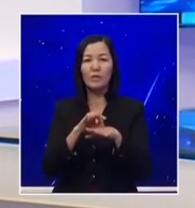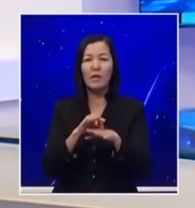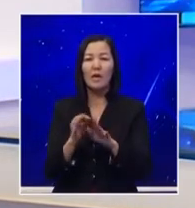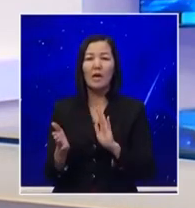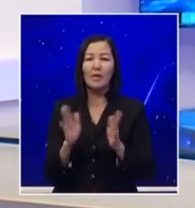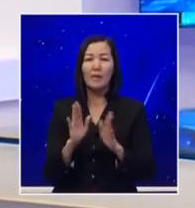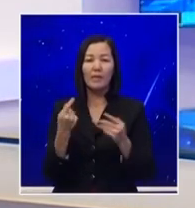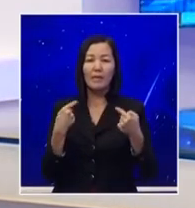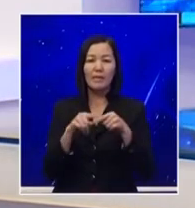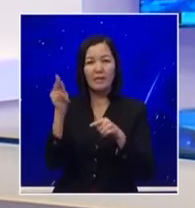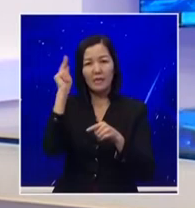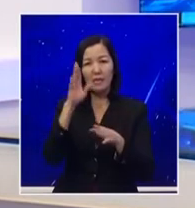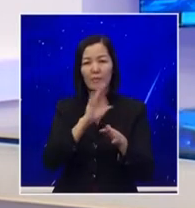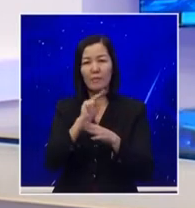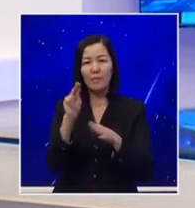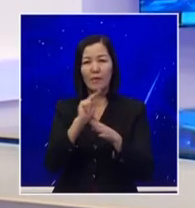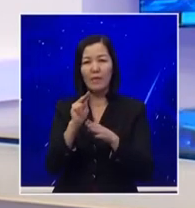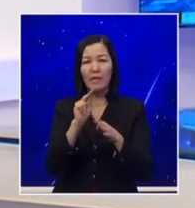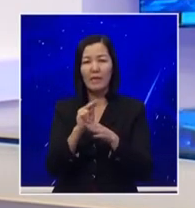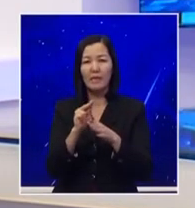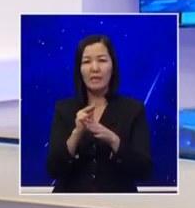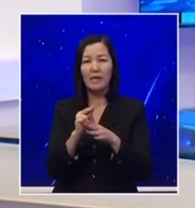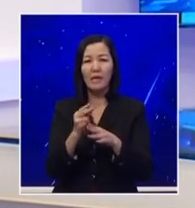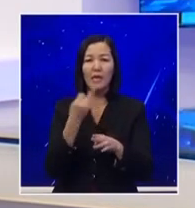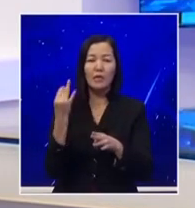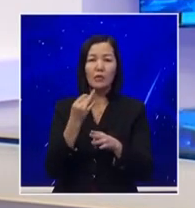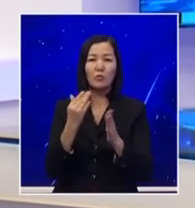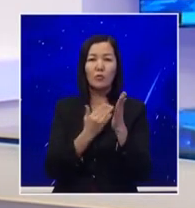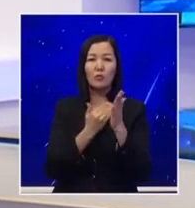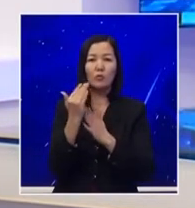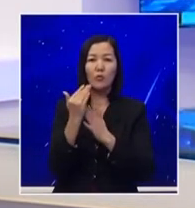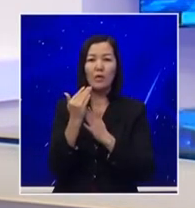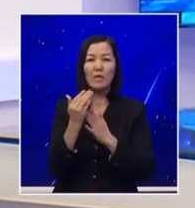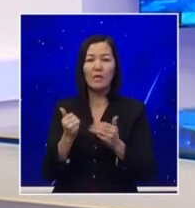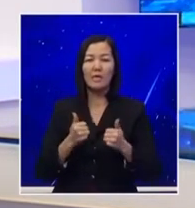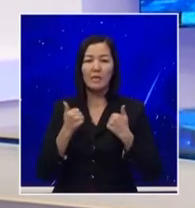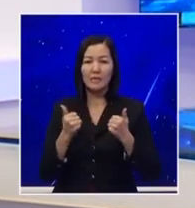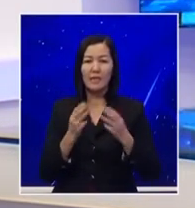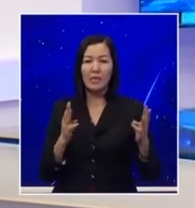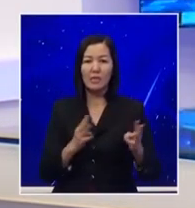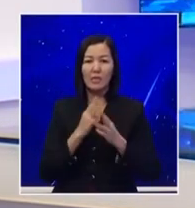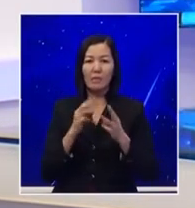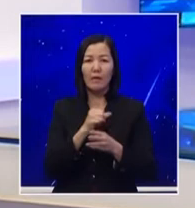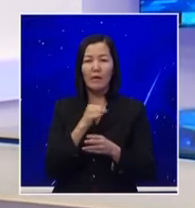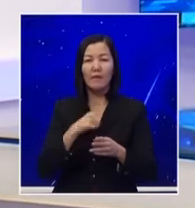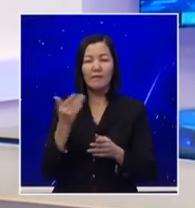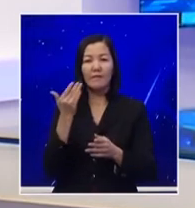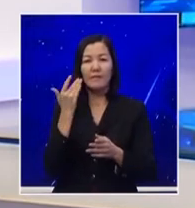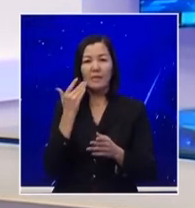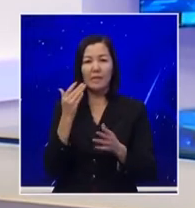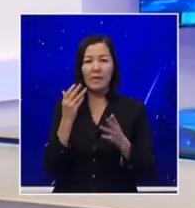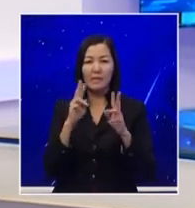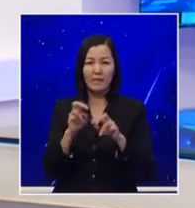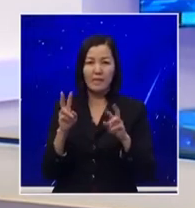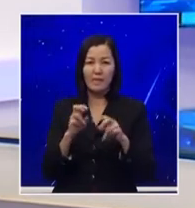робототехника ғылымына баулады. Балалардың бұл салаға қызығушылығы жоғары. Олардың ынта талабы өзімізде ұдайы денске құлшындырды